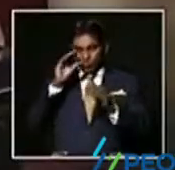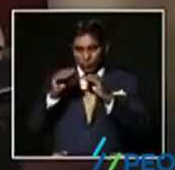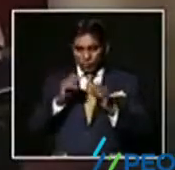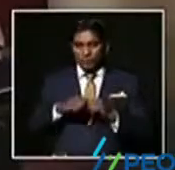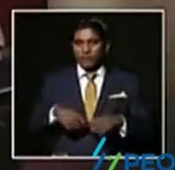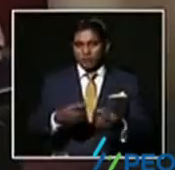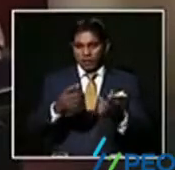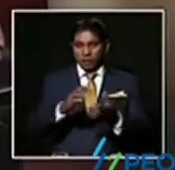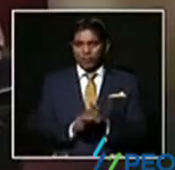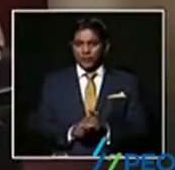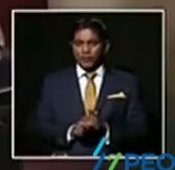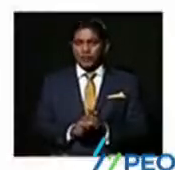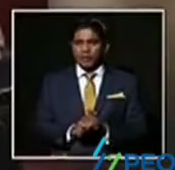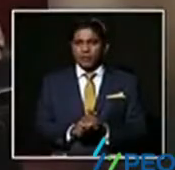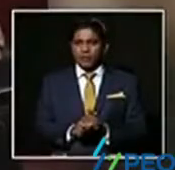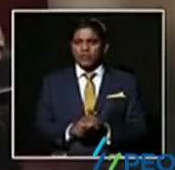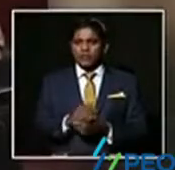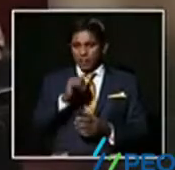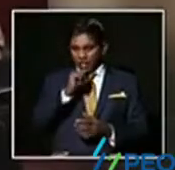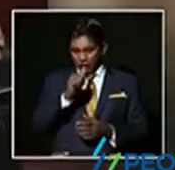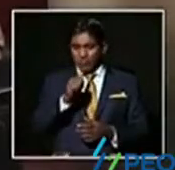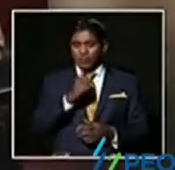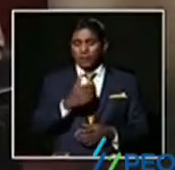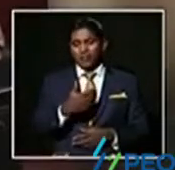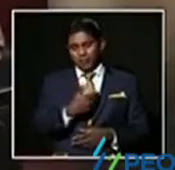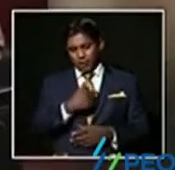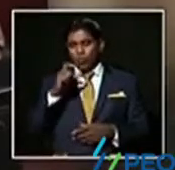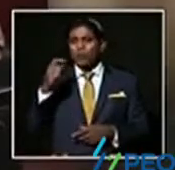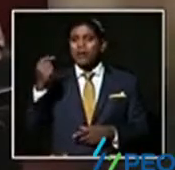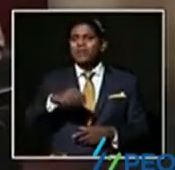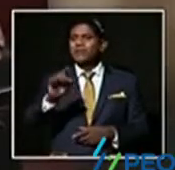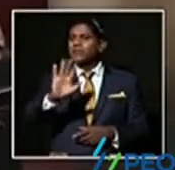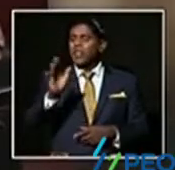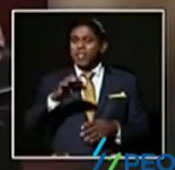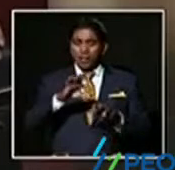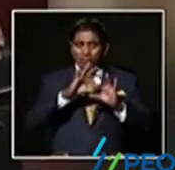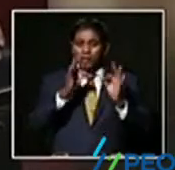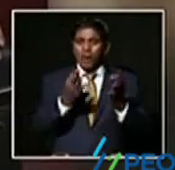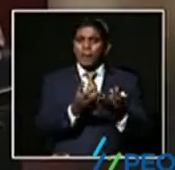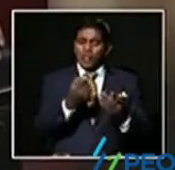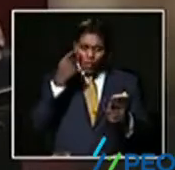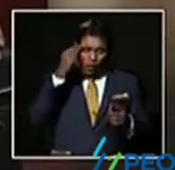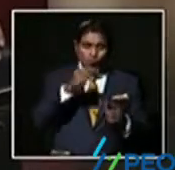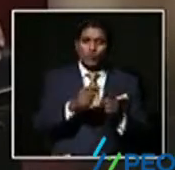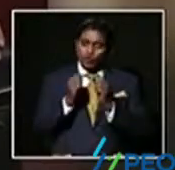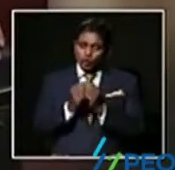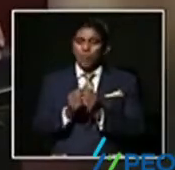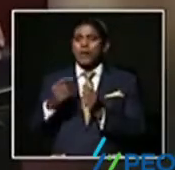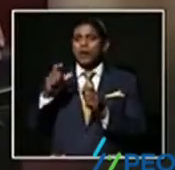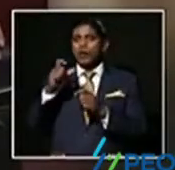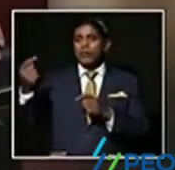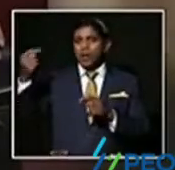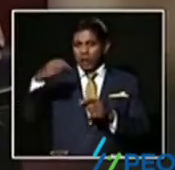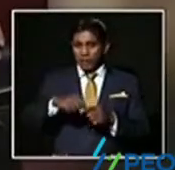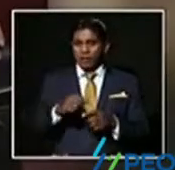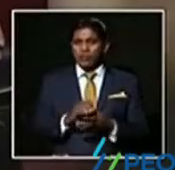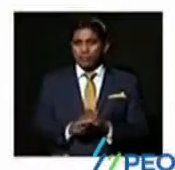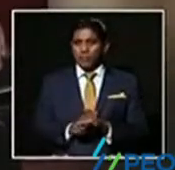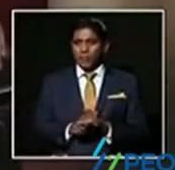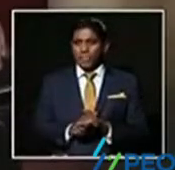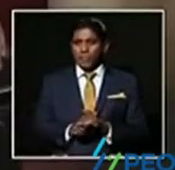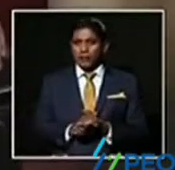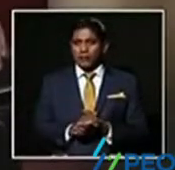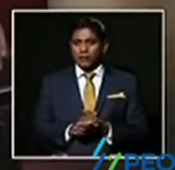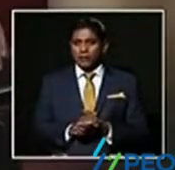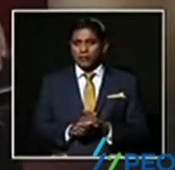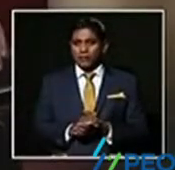නිකන් ආසාවට කොළඹාව නෙවෙයිනේ. තමන්ගේ දරුපවුල නඩත්තු කරන්න, තමන්ගේ දූ දරුවන් නඩත්තු කරන්න. ගරු විපක්ෂ නායකතුමාට නෑ මට කතා කරන්න අවස්ථාව දෙන්න.